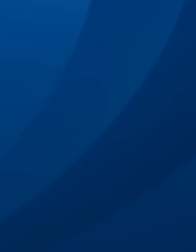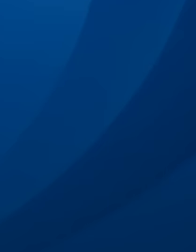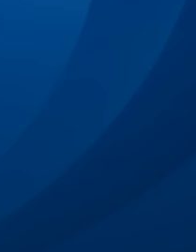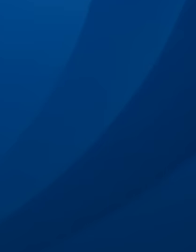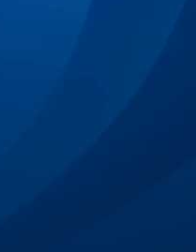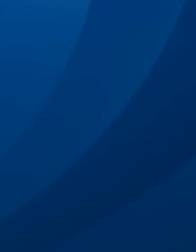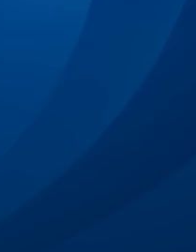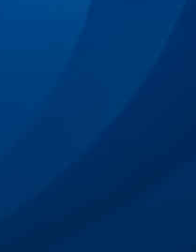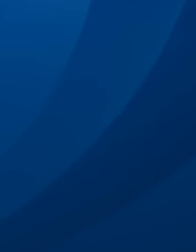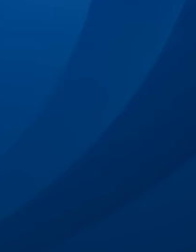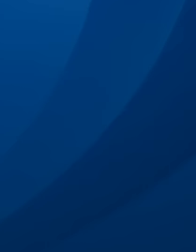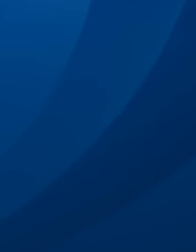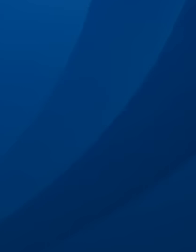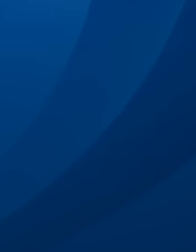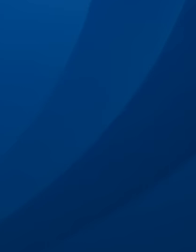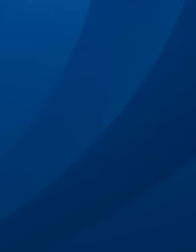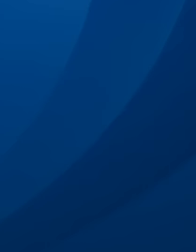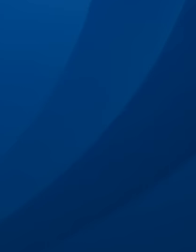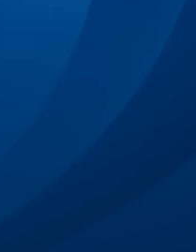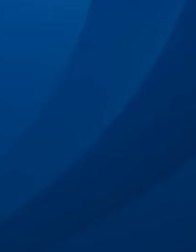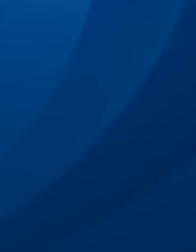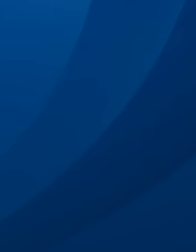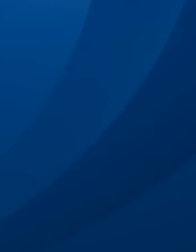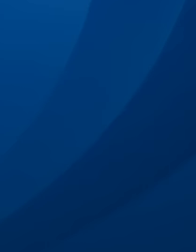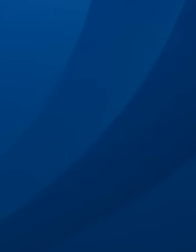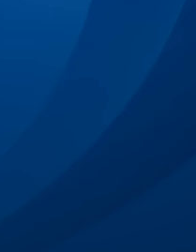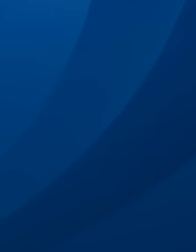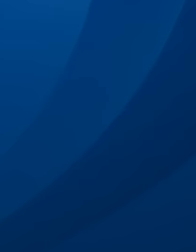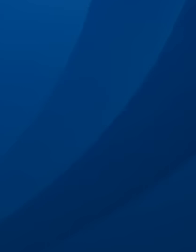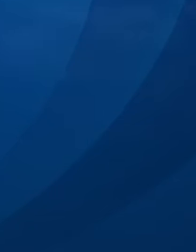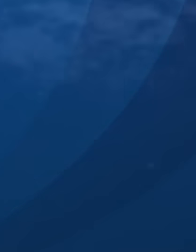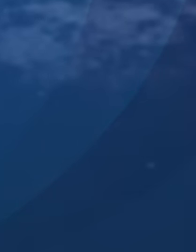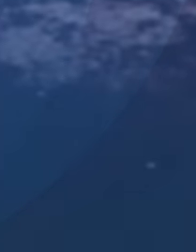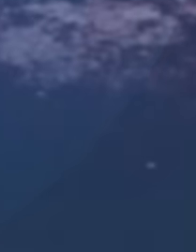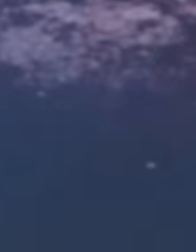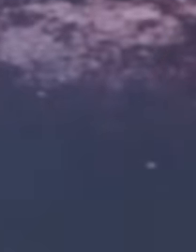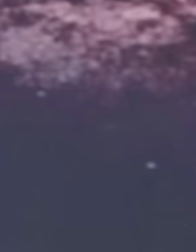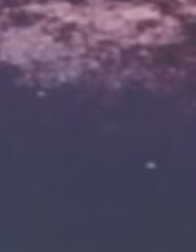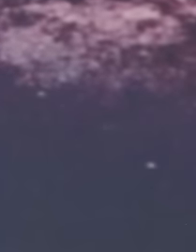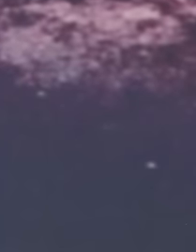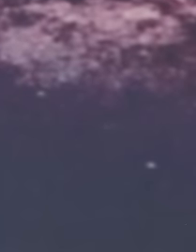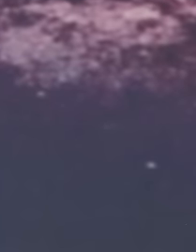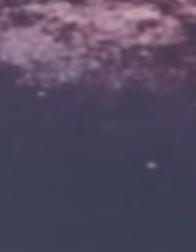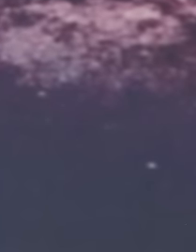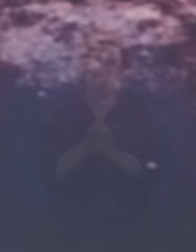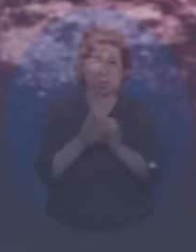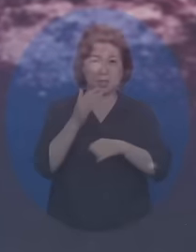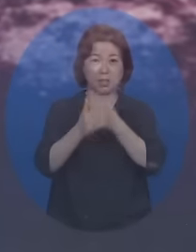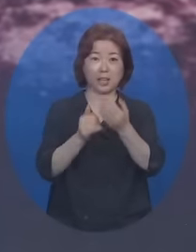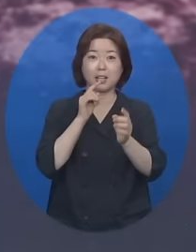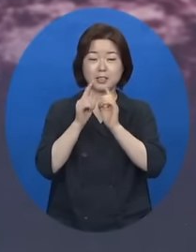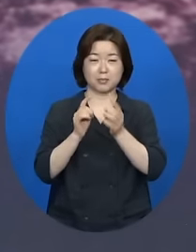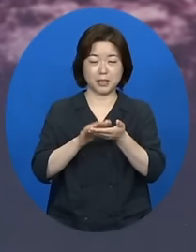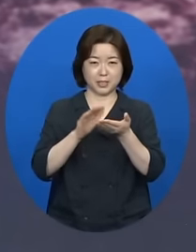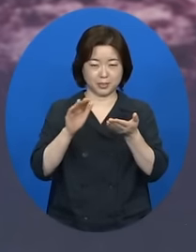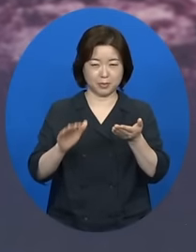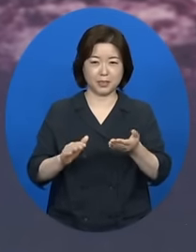에서가 이르되 우리가 떠나자 내가 너와 동행하리라. 아멘. 하나님의 말씀입니다.